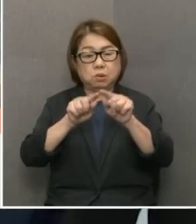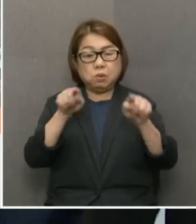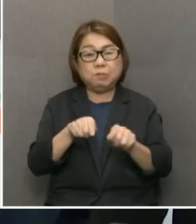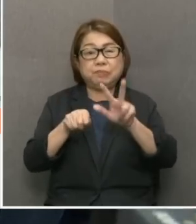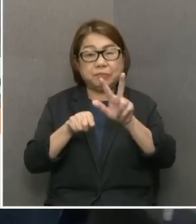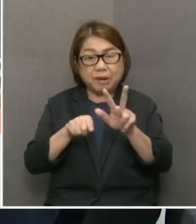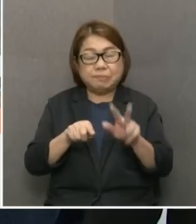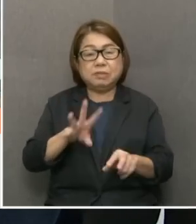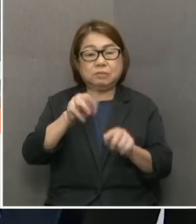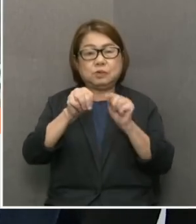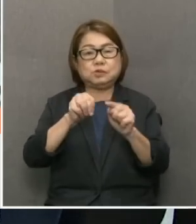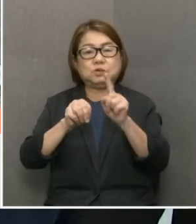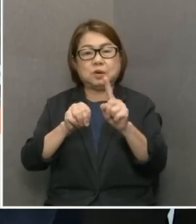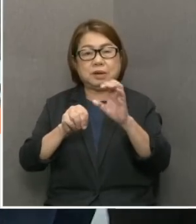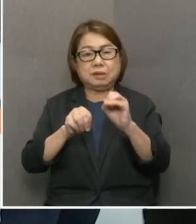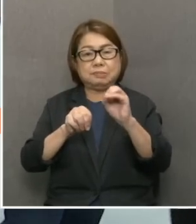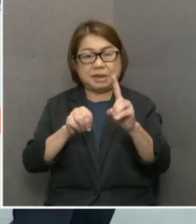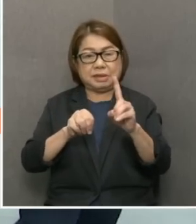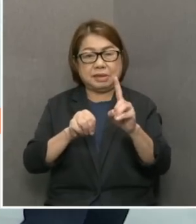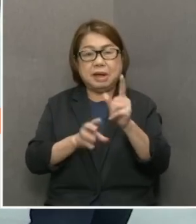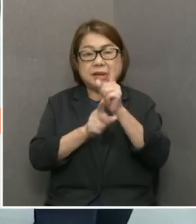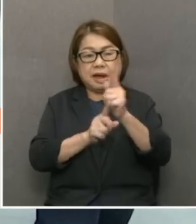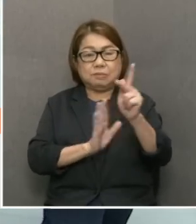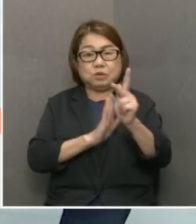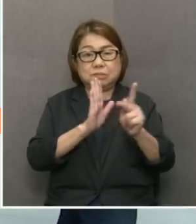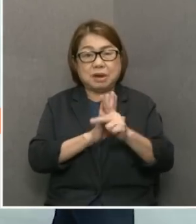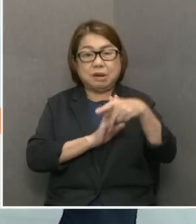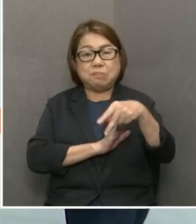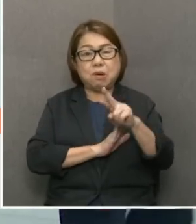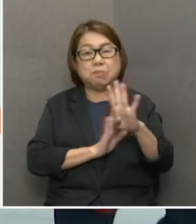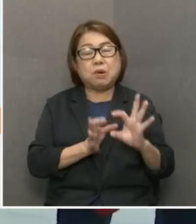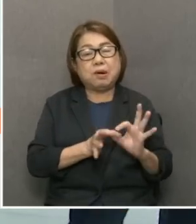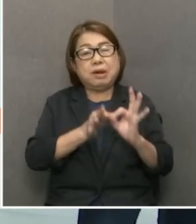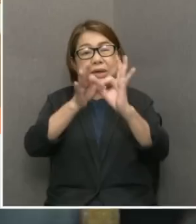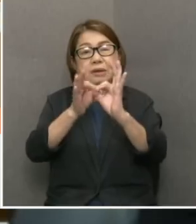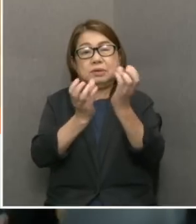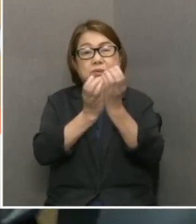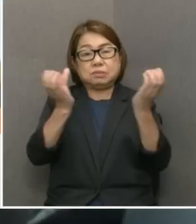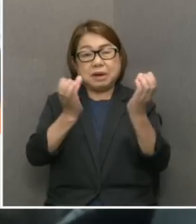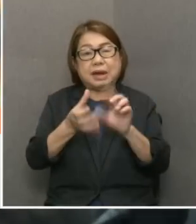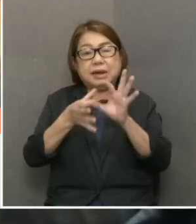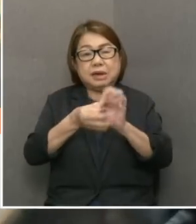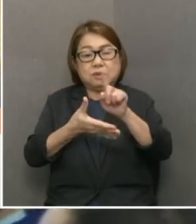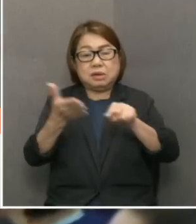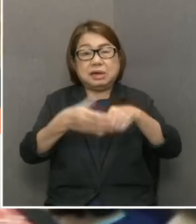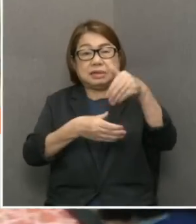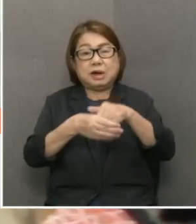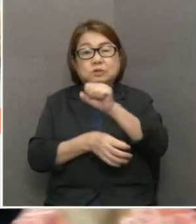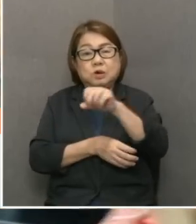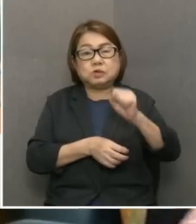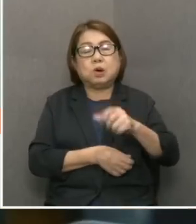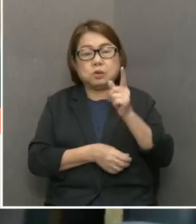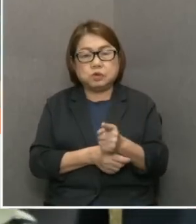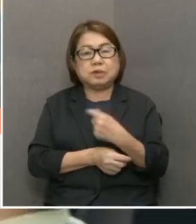มาตรา151พรบประกอบรัฐธรรมว่าด้วยการเลือกตั้งส.สจึงเข็นควรพิจารณาสั่งให้